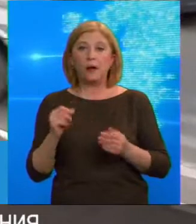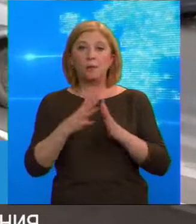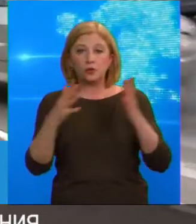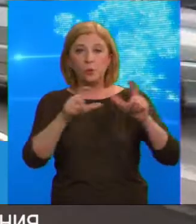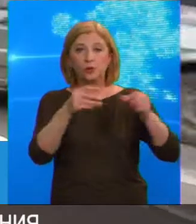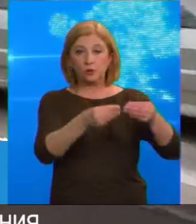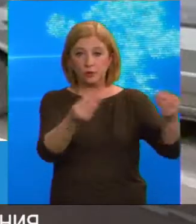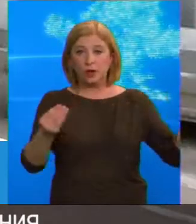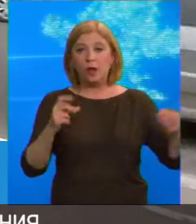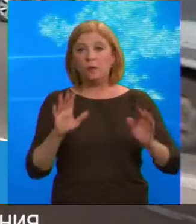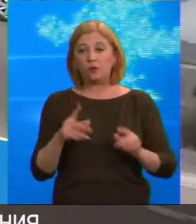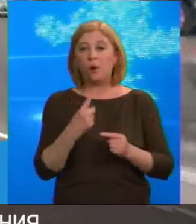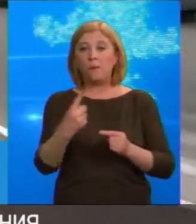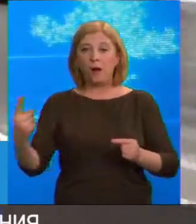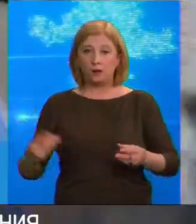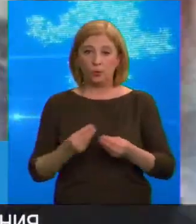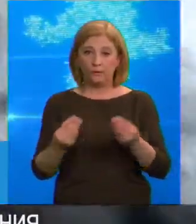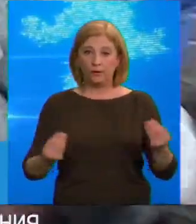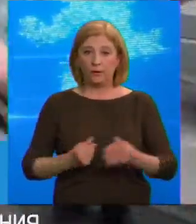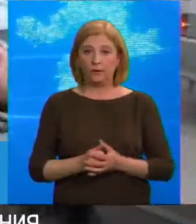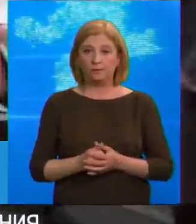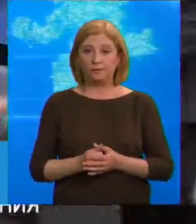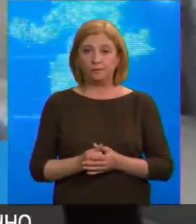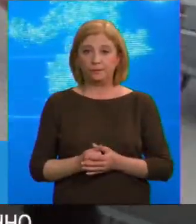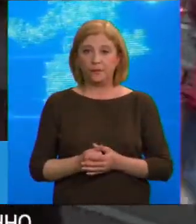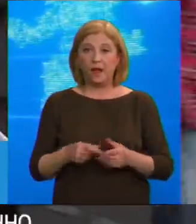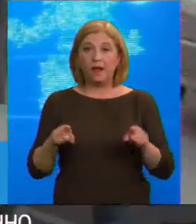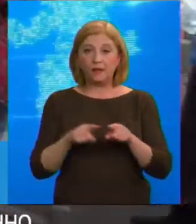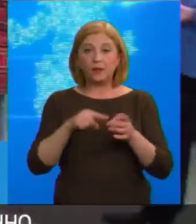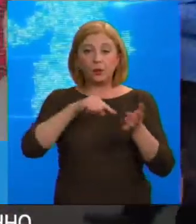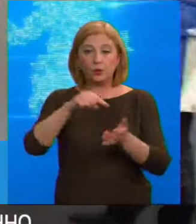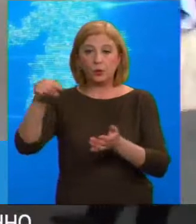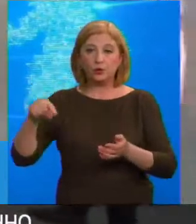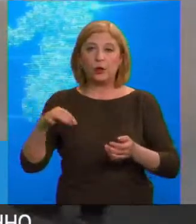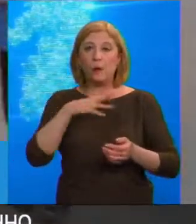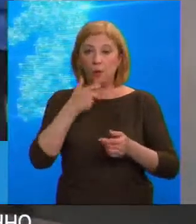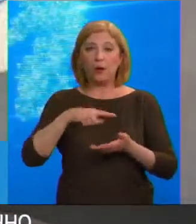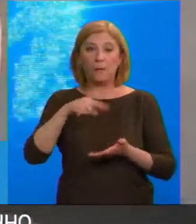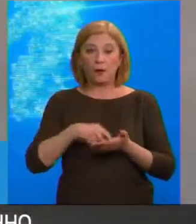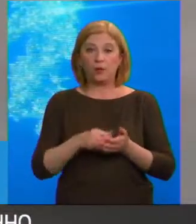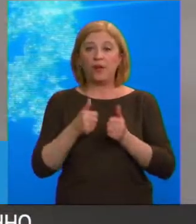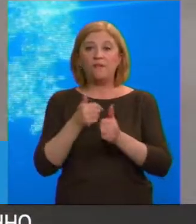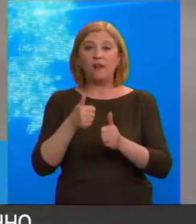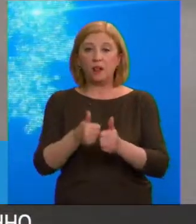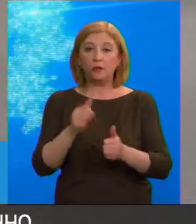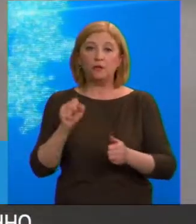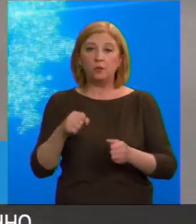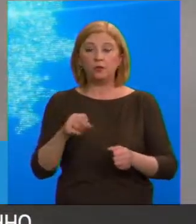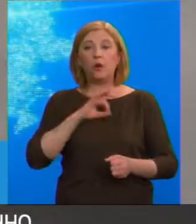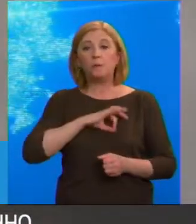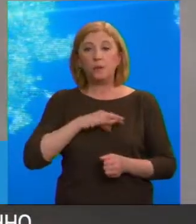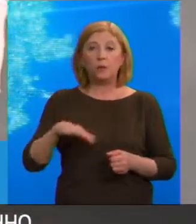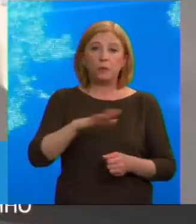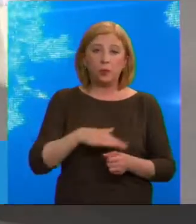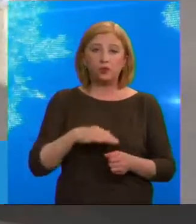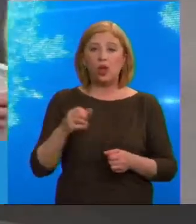людей, мы выдаем только по одной маске. Таких точек по городу очень много. Волонтеров можно встретить у Комсомольской площади, у